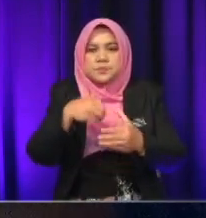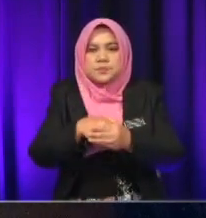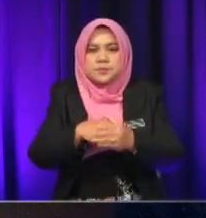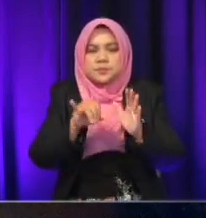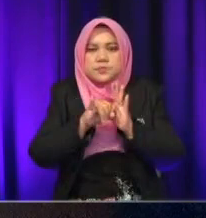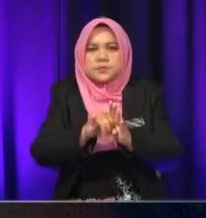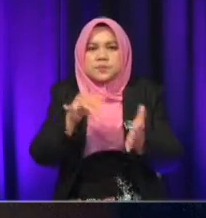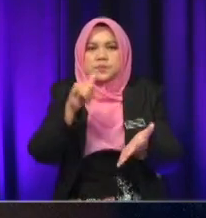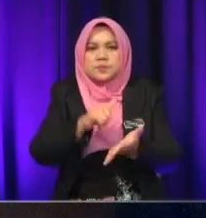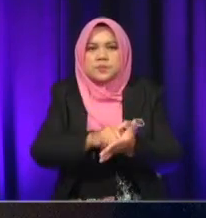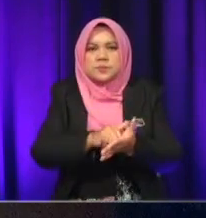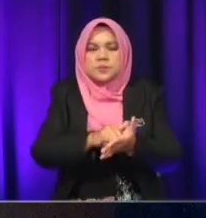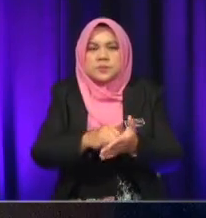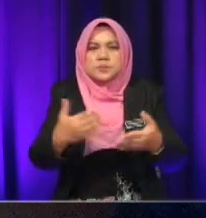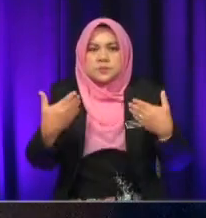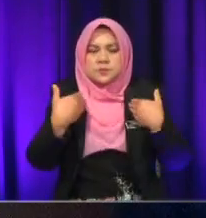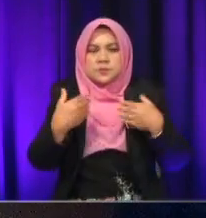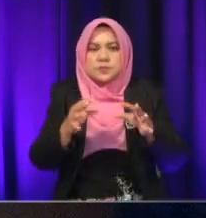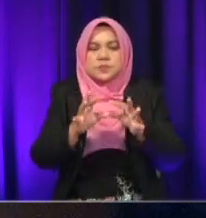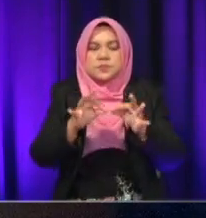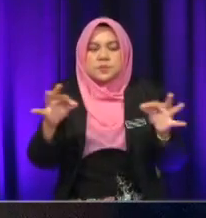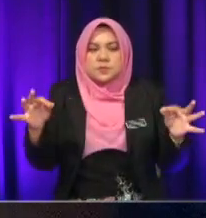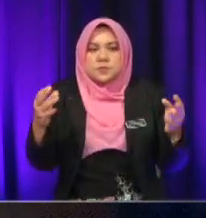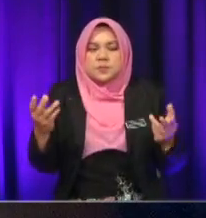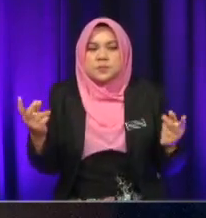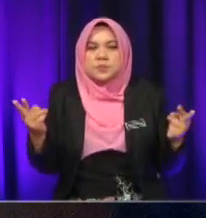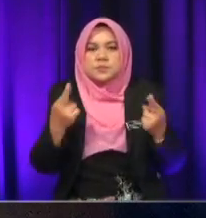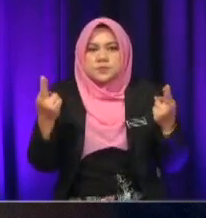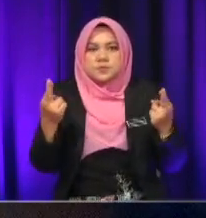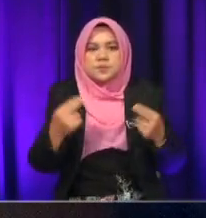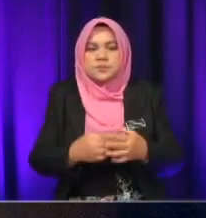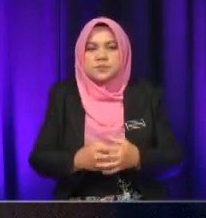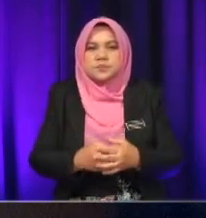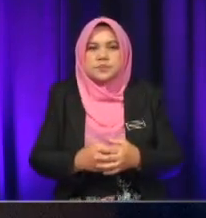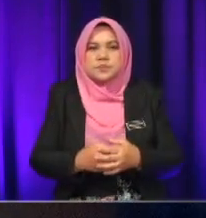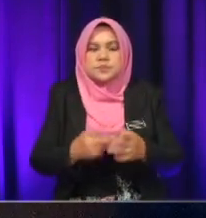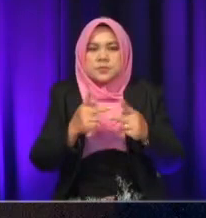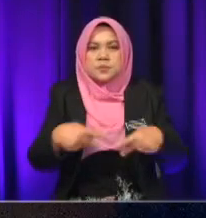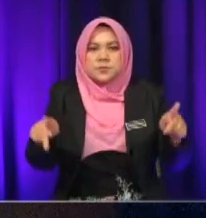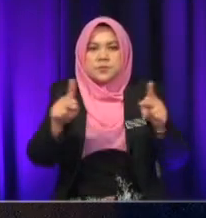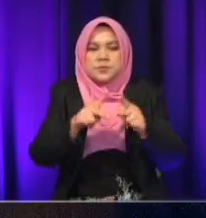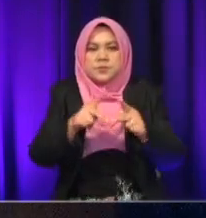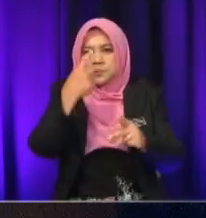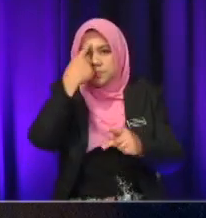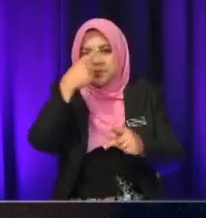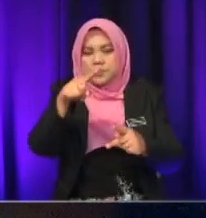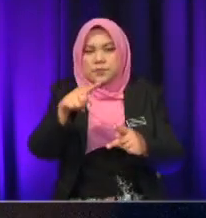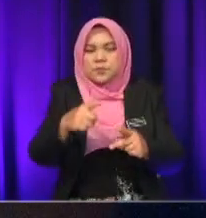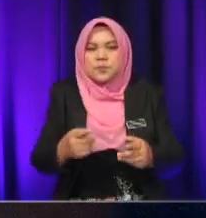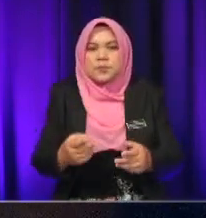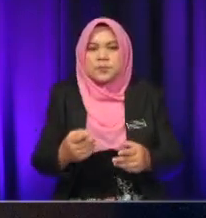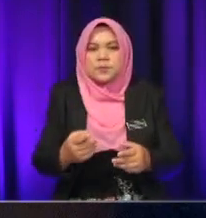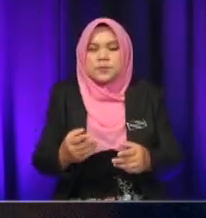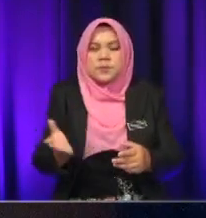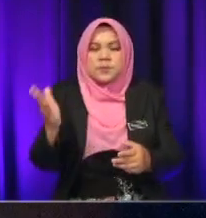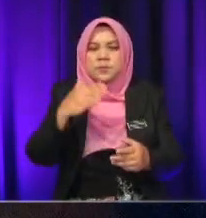iklan tu dia ada kenyataan merangsang. Okey, kenyataan merangsang ni pentinglah. Ya, betul. Untuk menarik minat